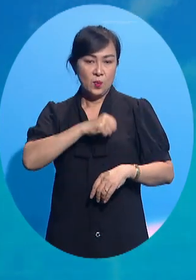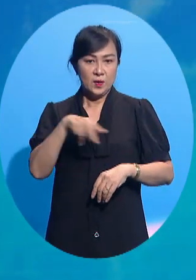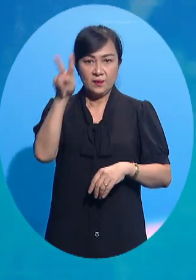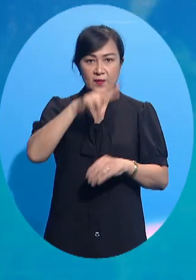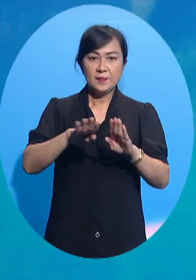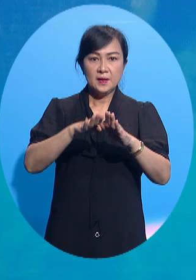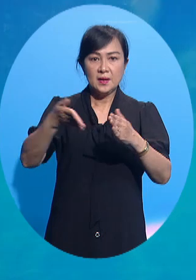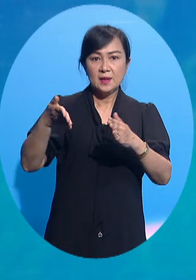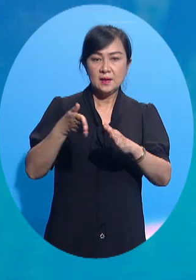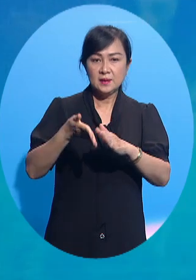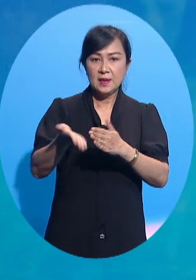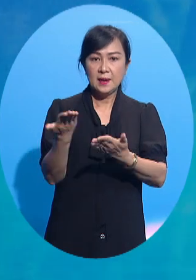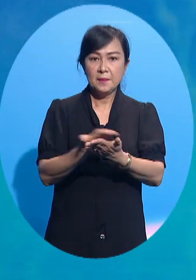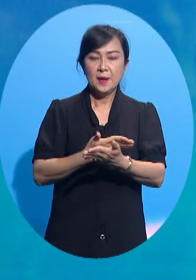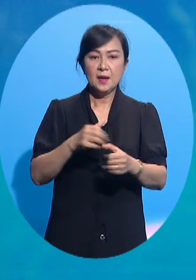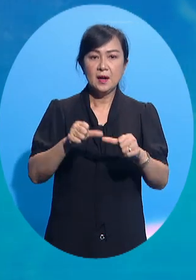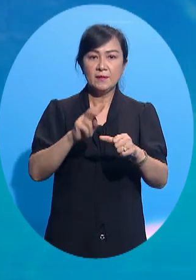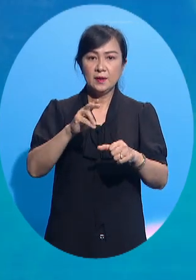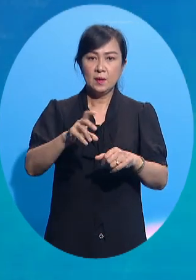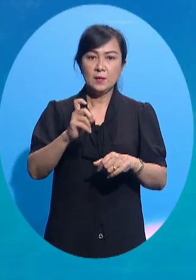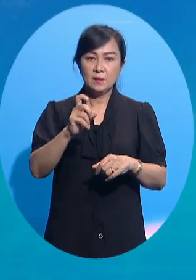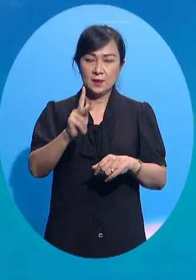cửa hàng flagship mới nhất tại Vincom Đồng Khởi.